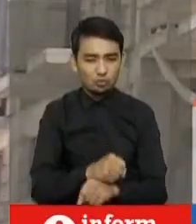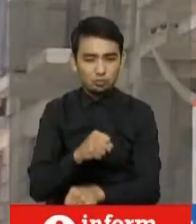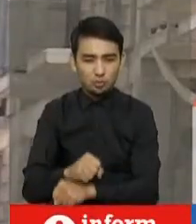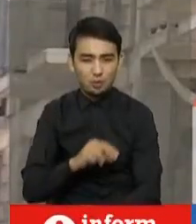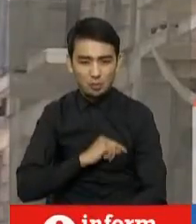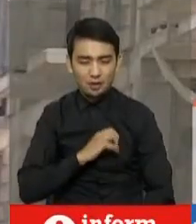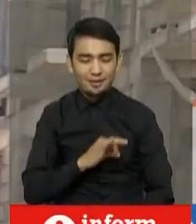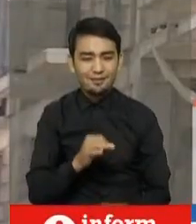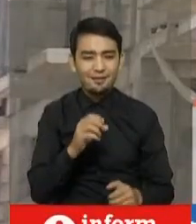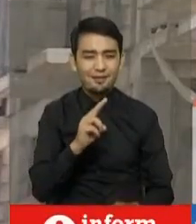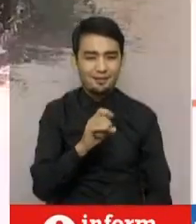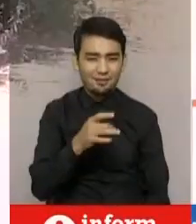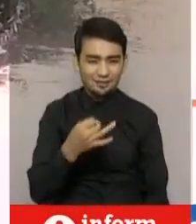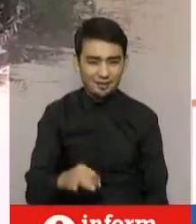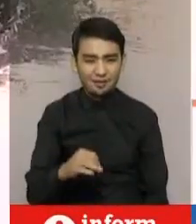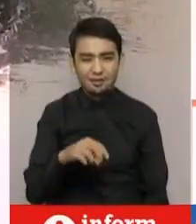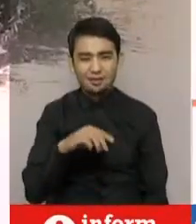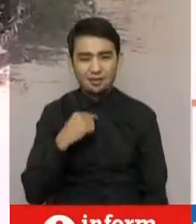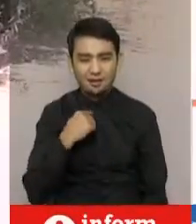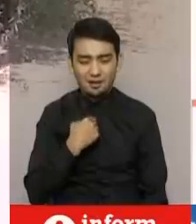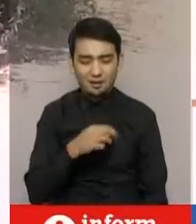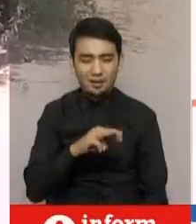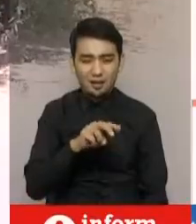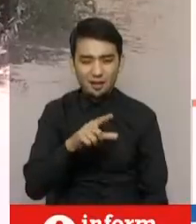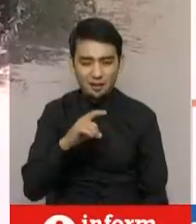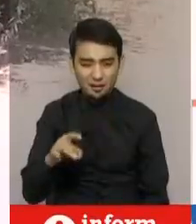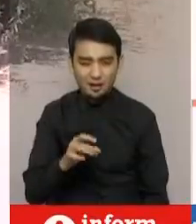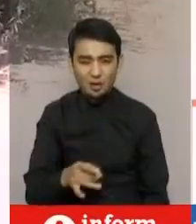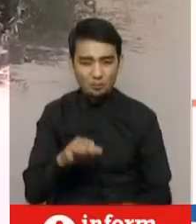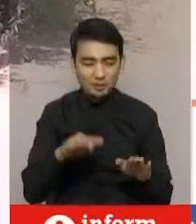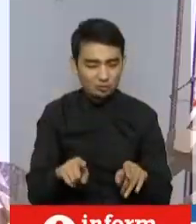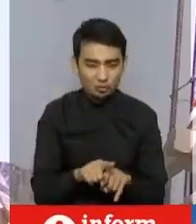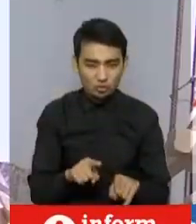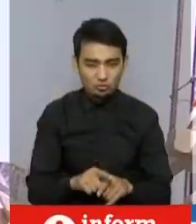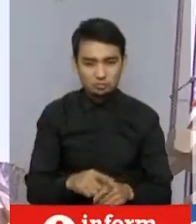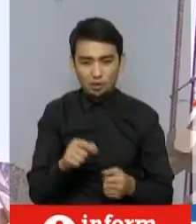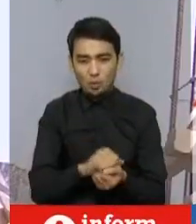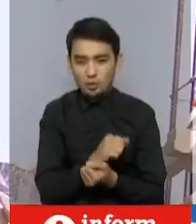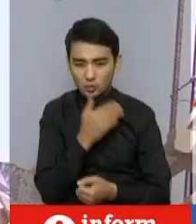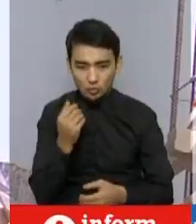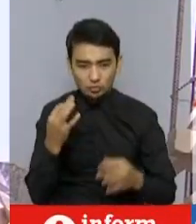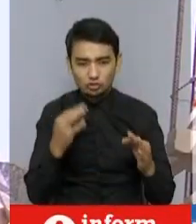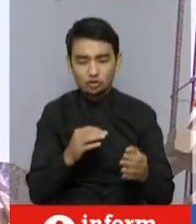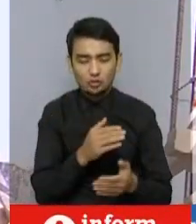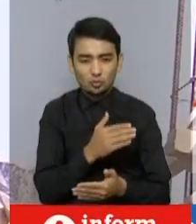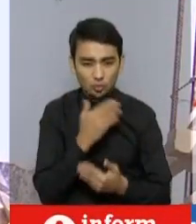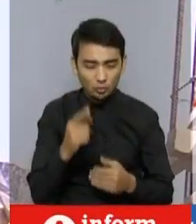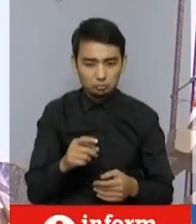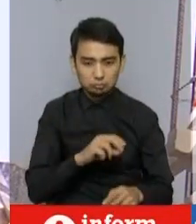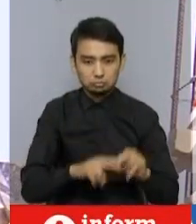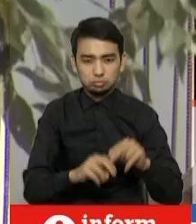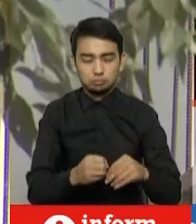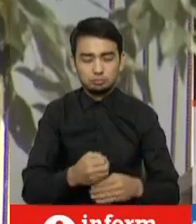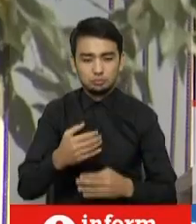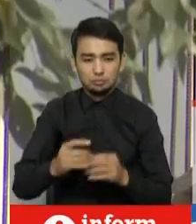и 3 в Талгарском районах. Одно дело, когда нет разрешительных документов. Другое, когда разрешение выдано незаконно. Теперь прокурорам